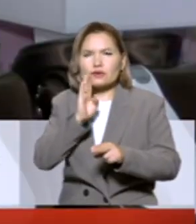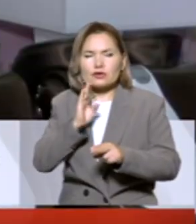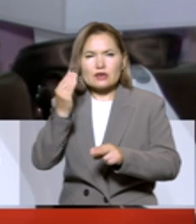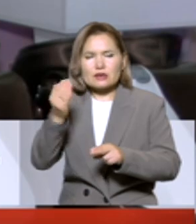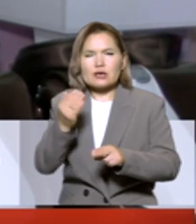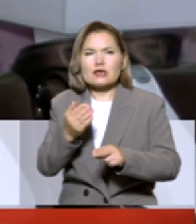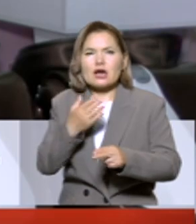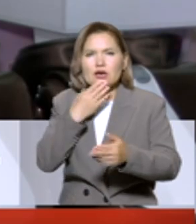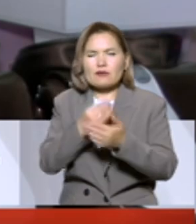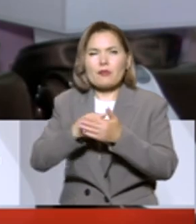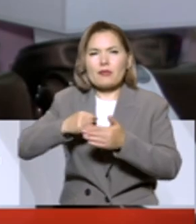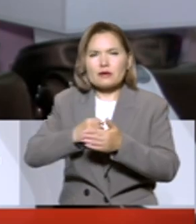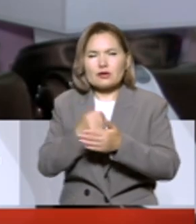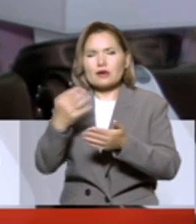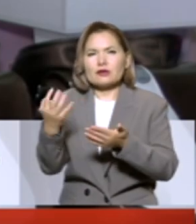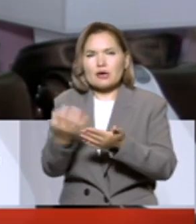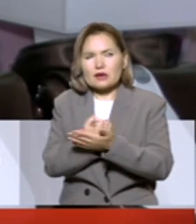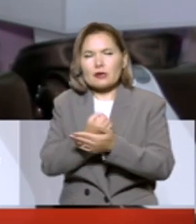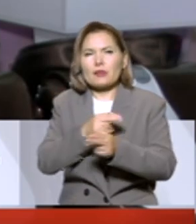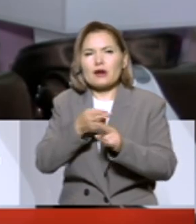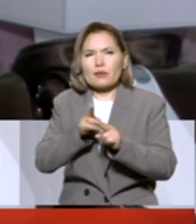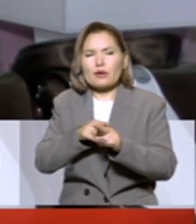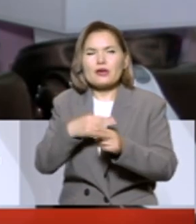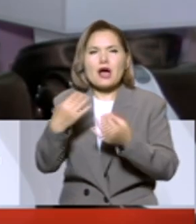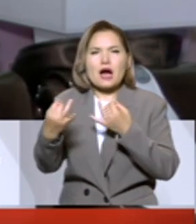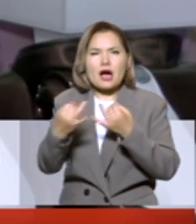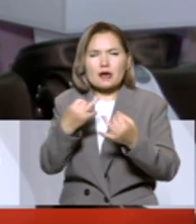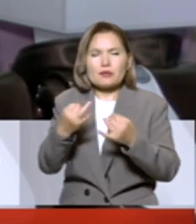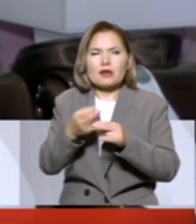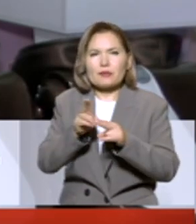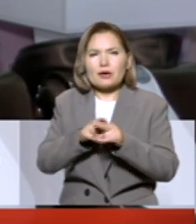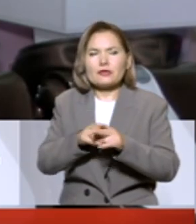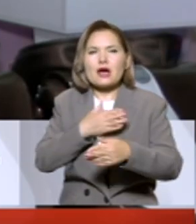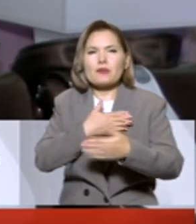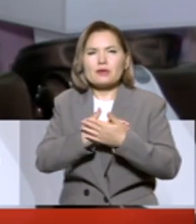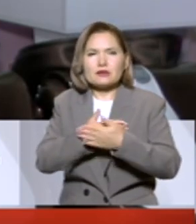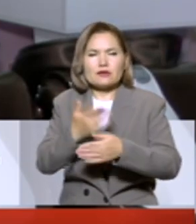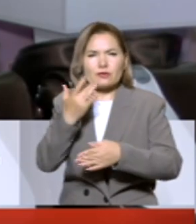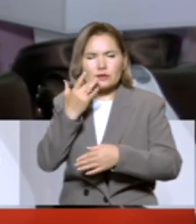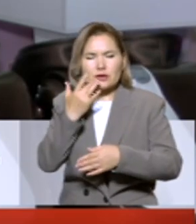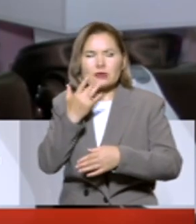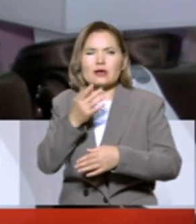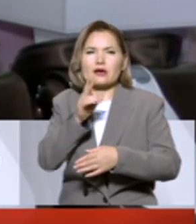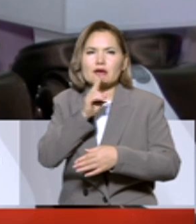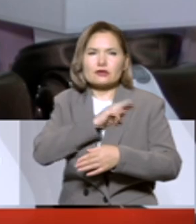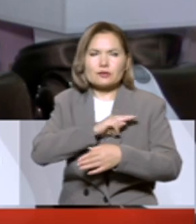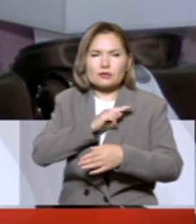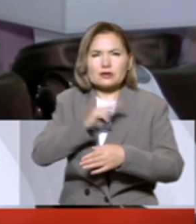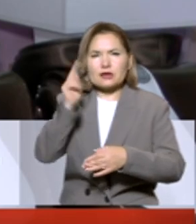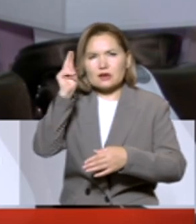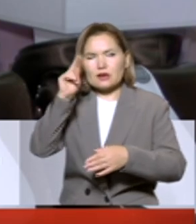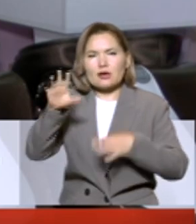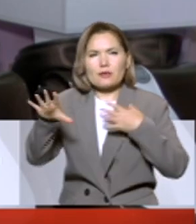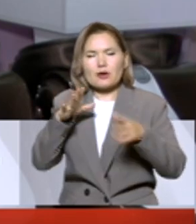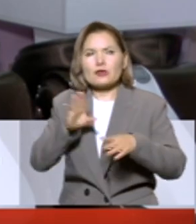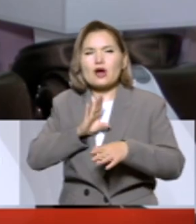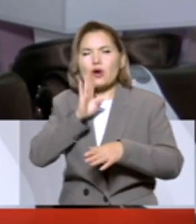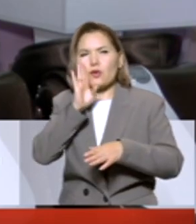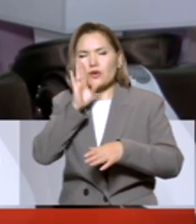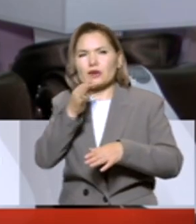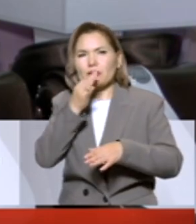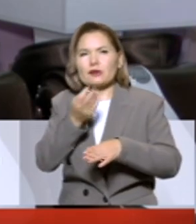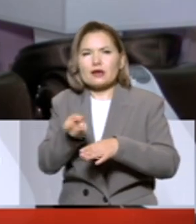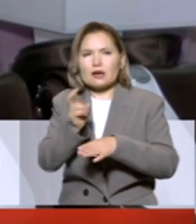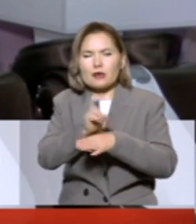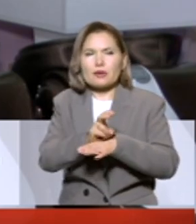өздеріне, құрбылар. Содан кейін ол кісілер көбінде белсенді болып келеді. Өйткені таңертең тұрғанда олар өздері